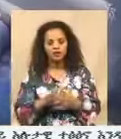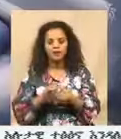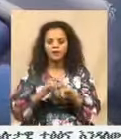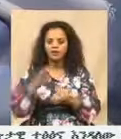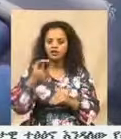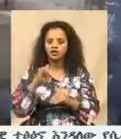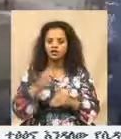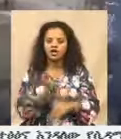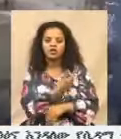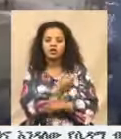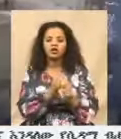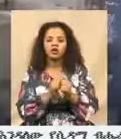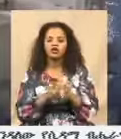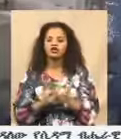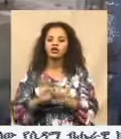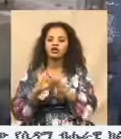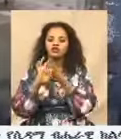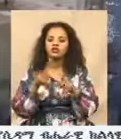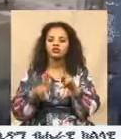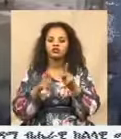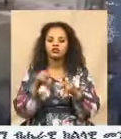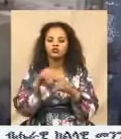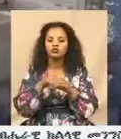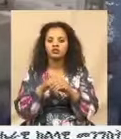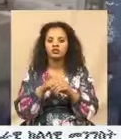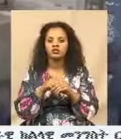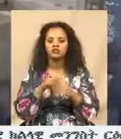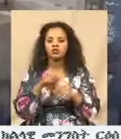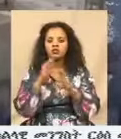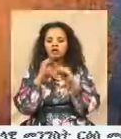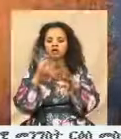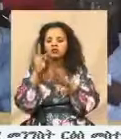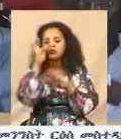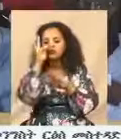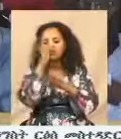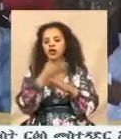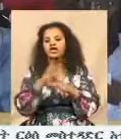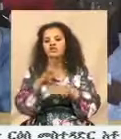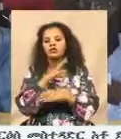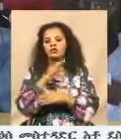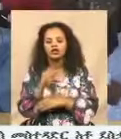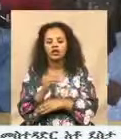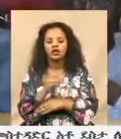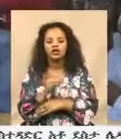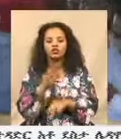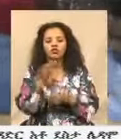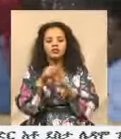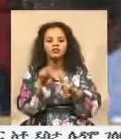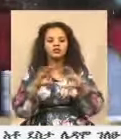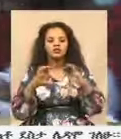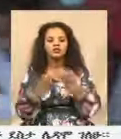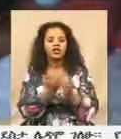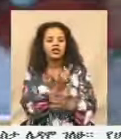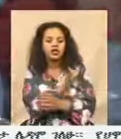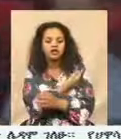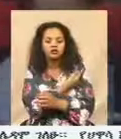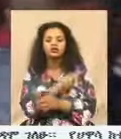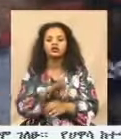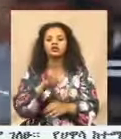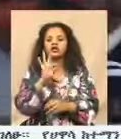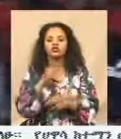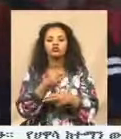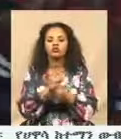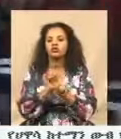በተለይም ከክትባቱ ጋር ተያይዞ በህብረተሰብ ውስጥ የሚናፈሰውን አሉባልታ መቅረፍና ሁሉም የህብረተሰብ ክፍል ክትባቱን እንዲያገኝ